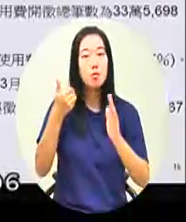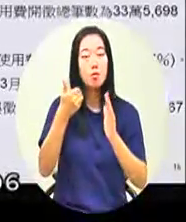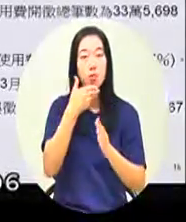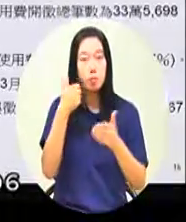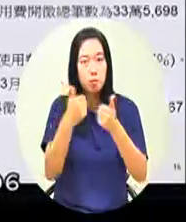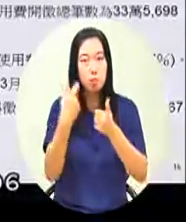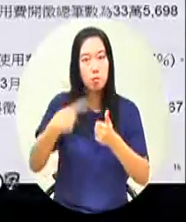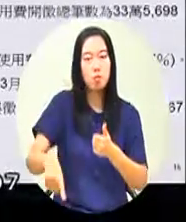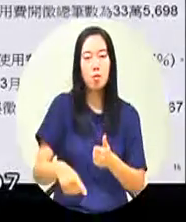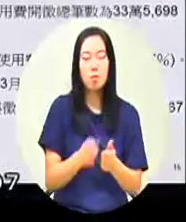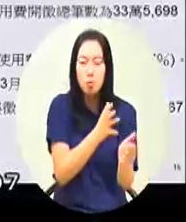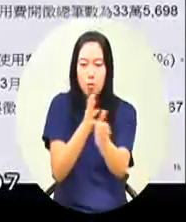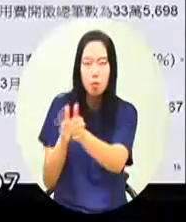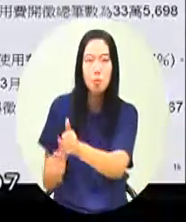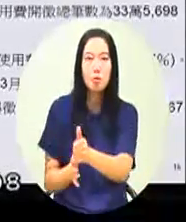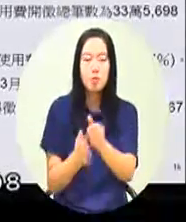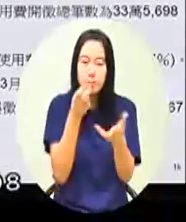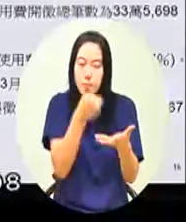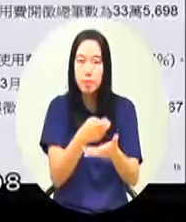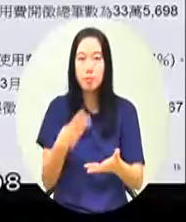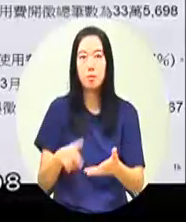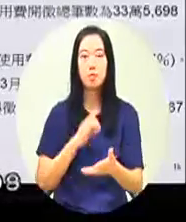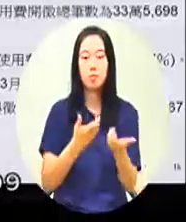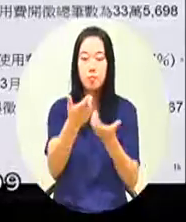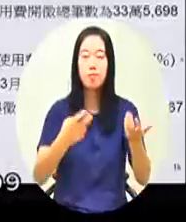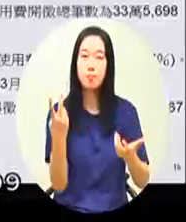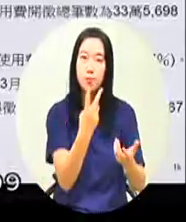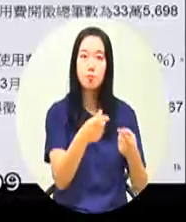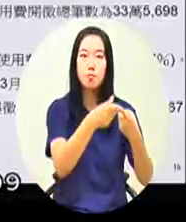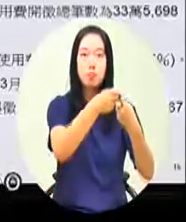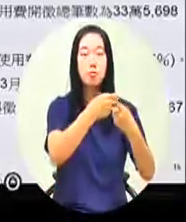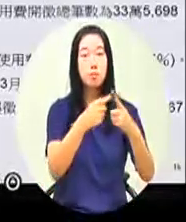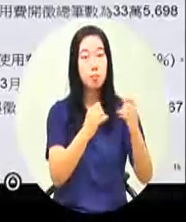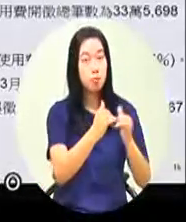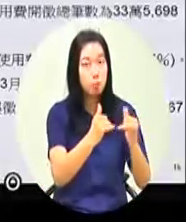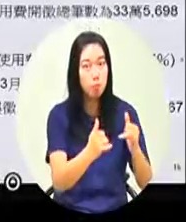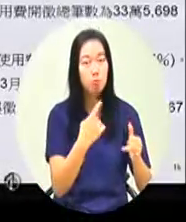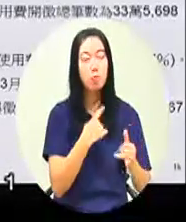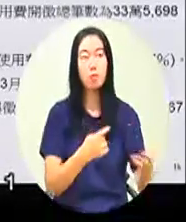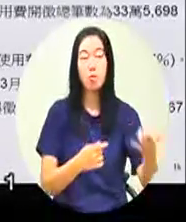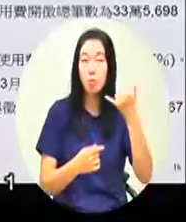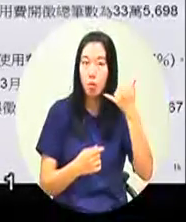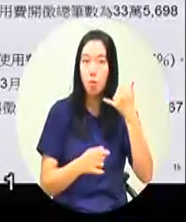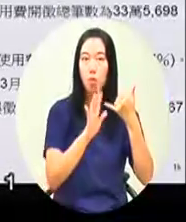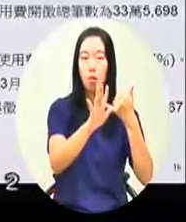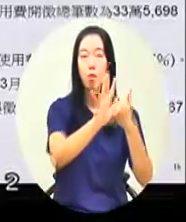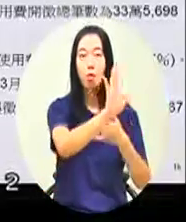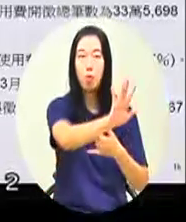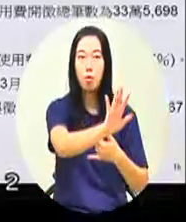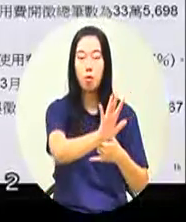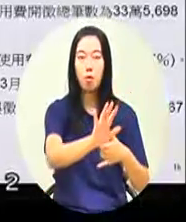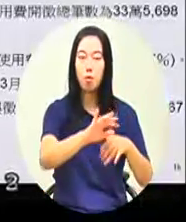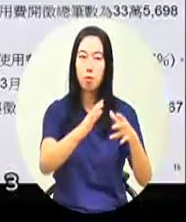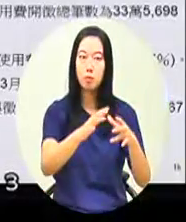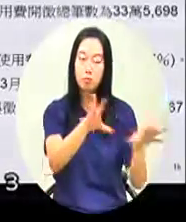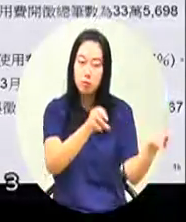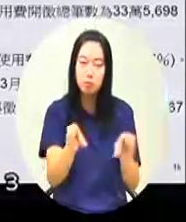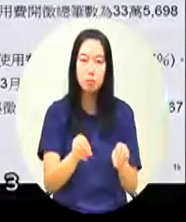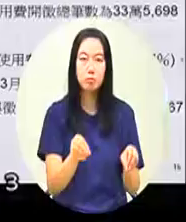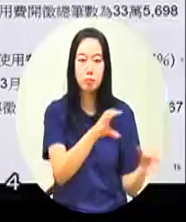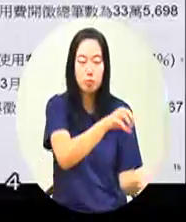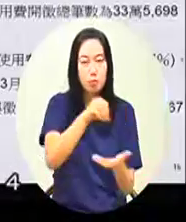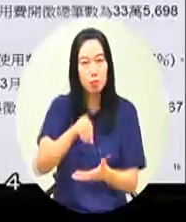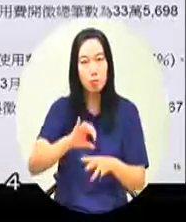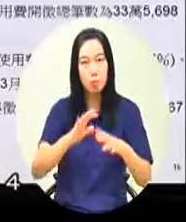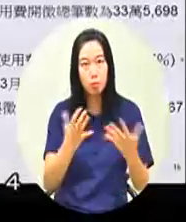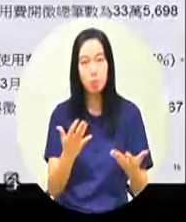查，那这个部分分成两部分，一个是民众陆续有接获这一些反映的，总共会诊到目前大